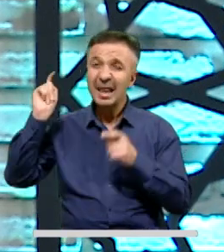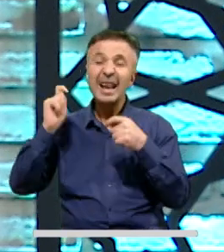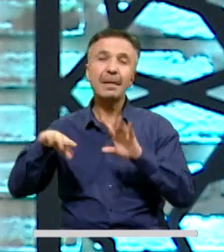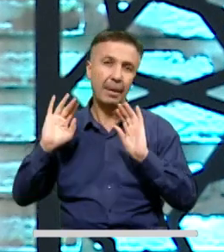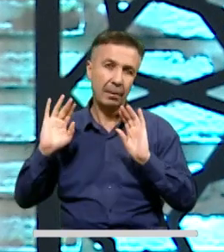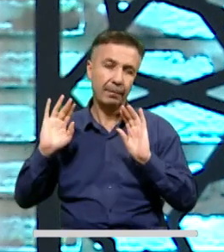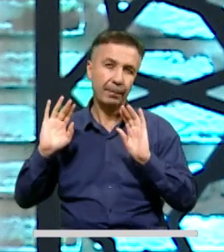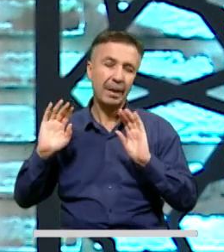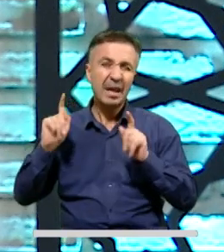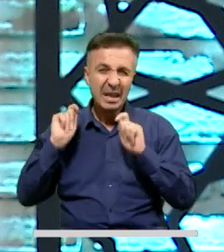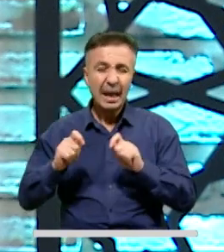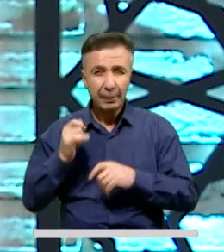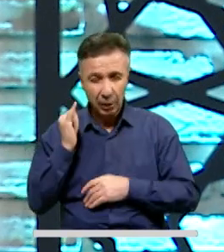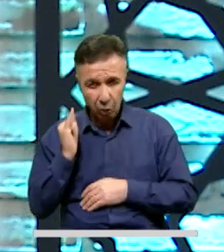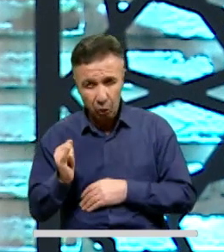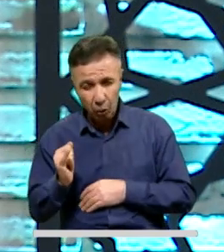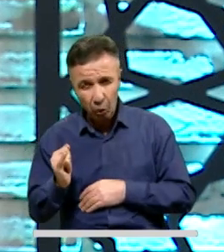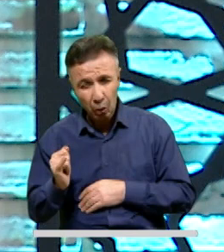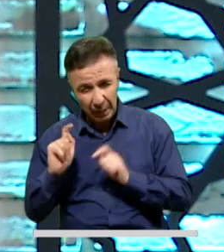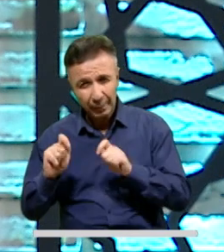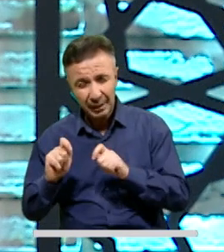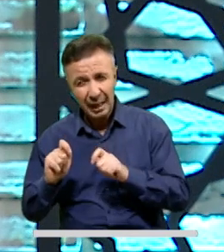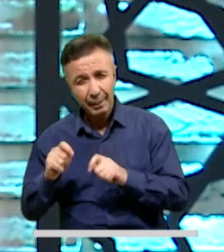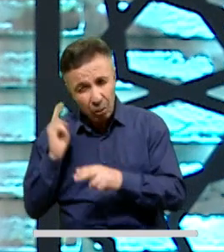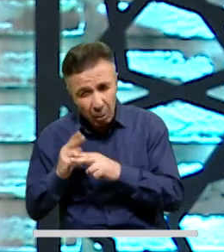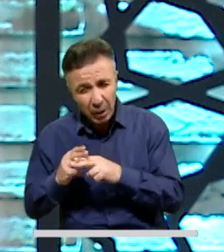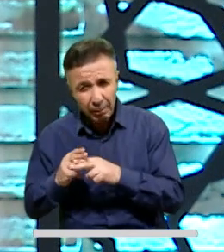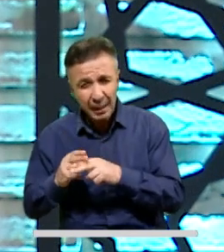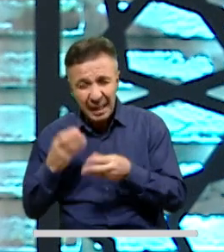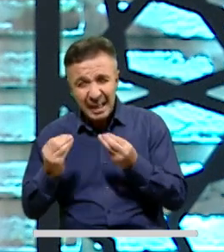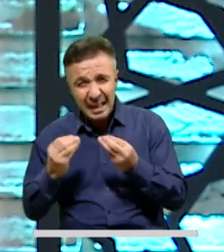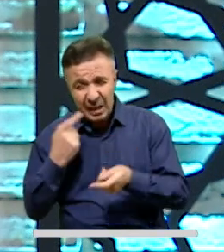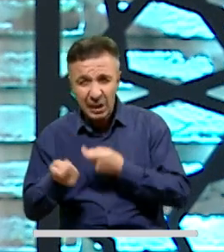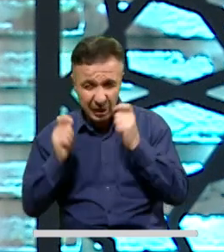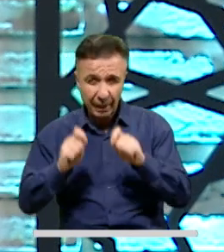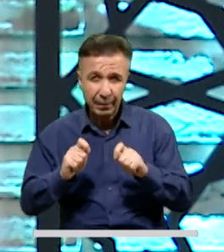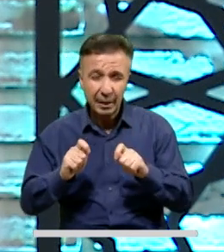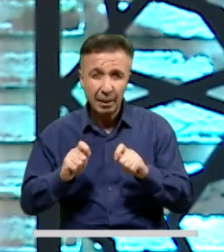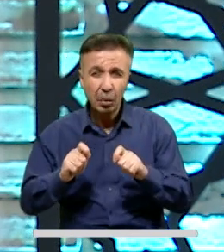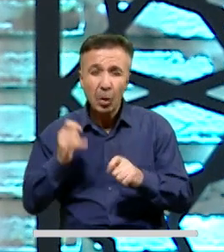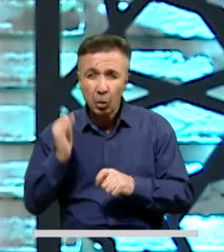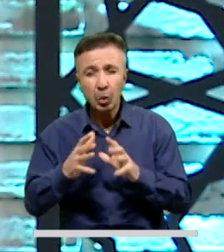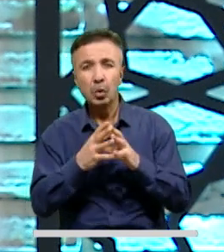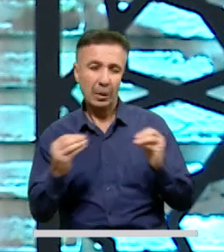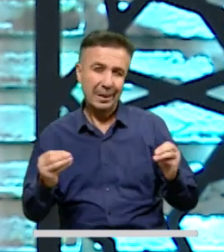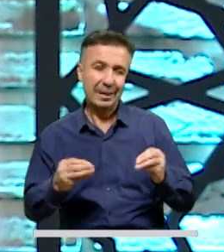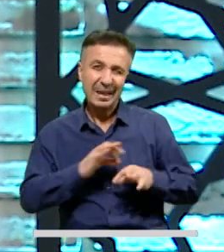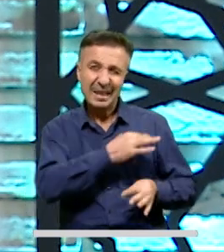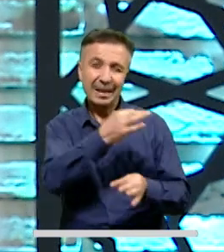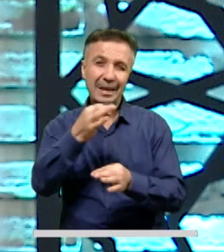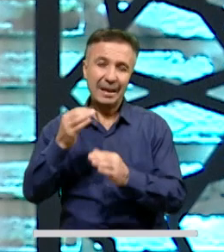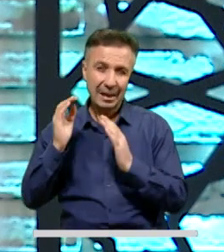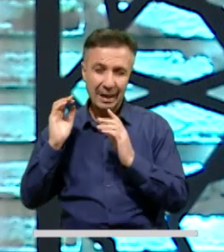sakın. Yaptığın kötülüğün arkasından bir iyilik yap ki bu onu yok etsin. İnsanlara karşı